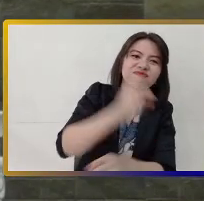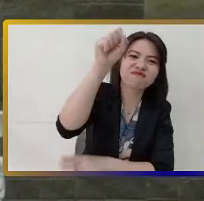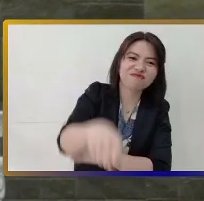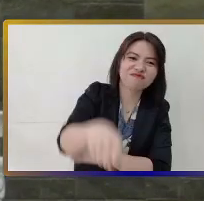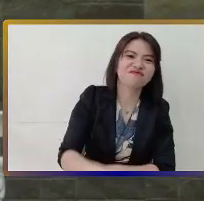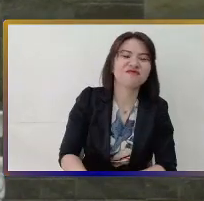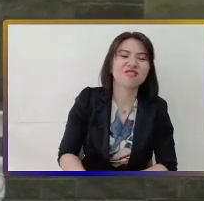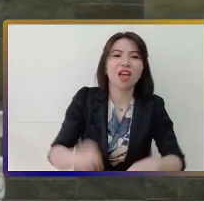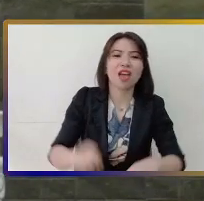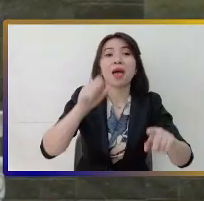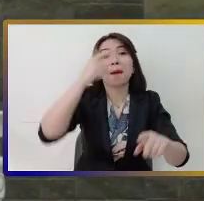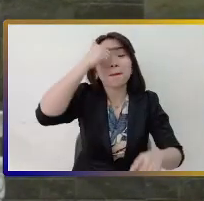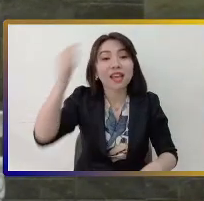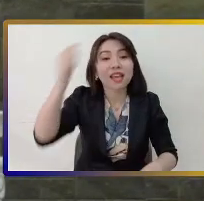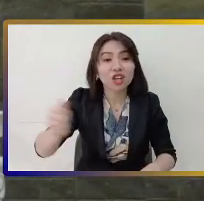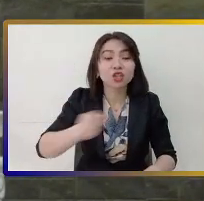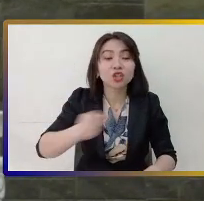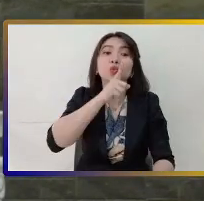it.